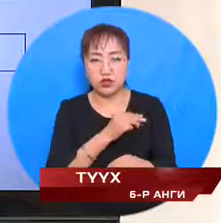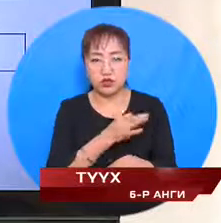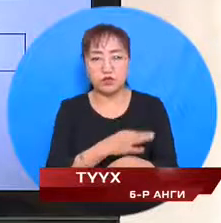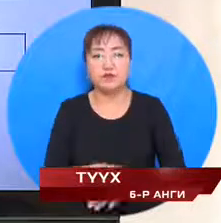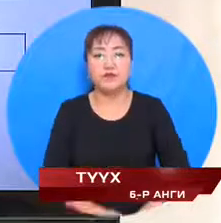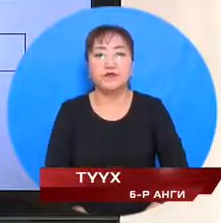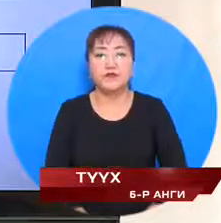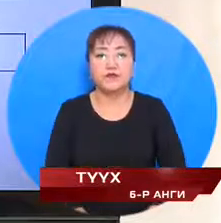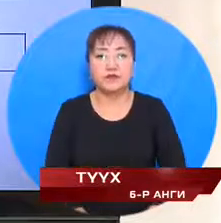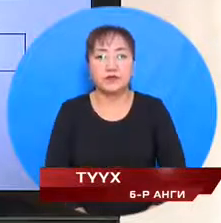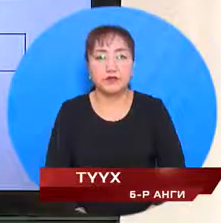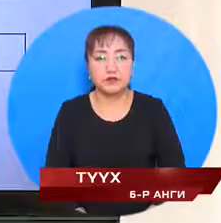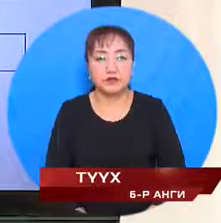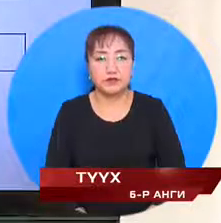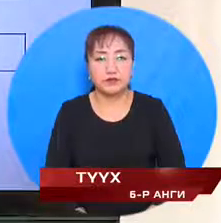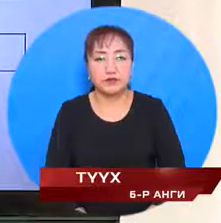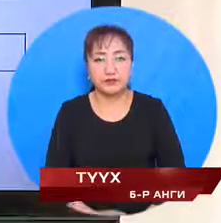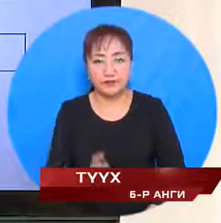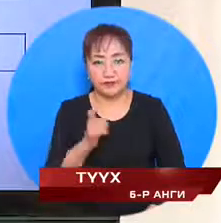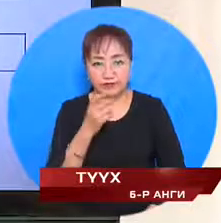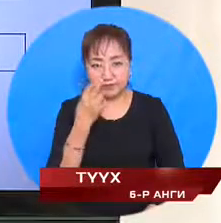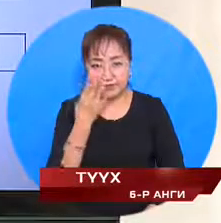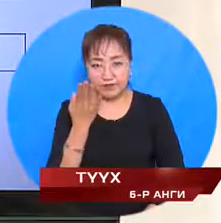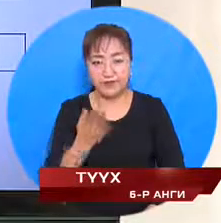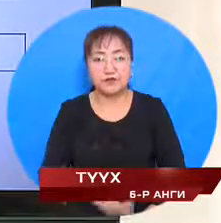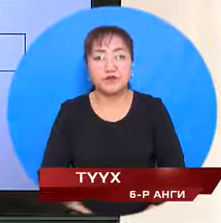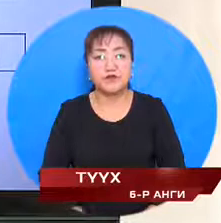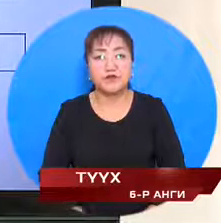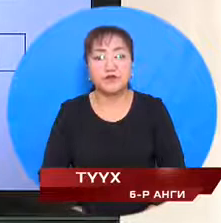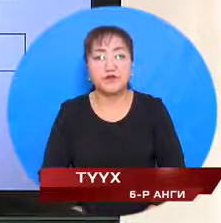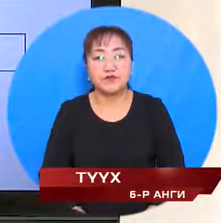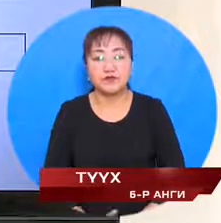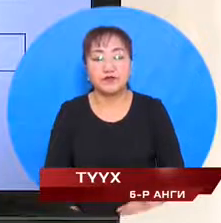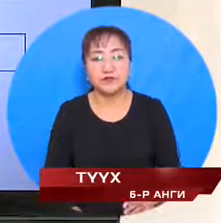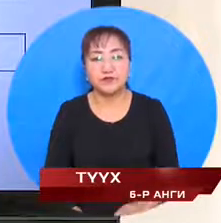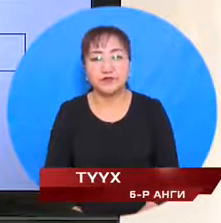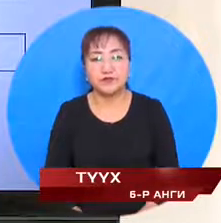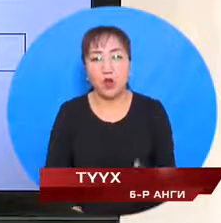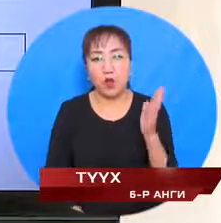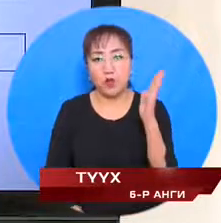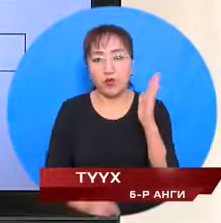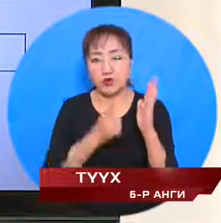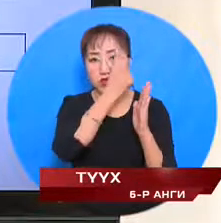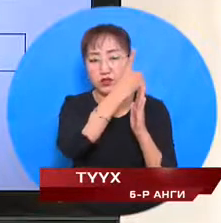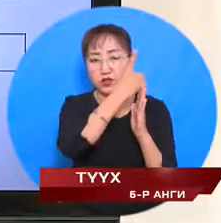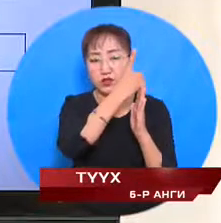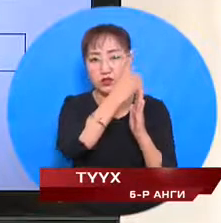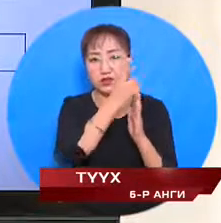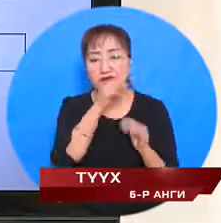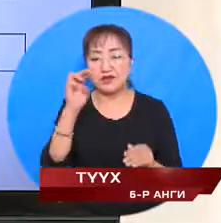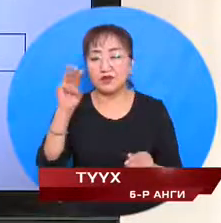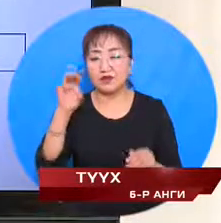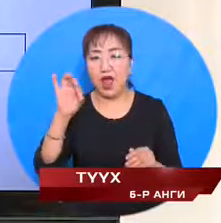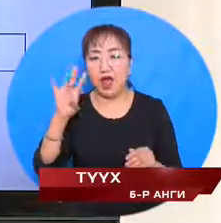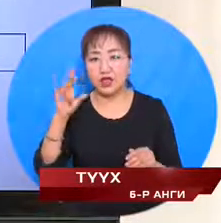За, одоо бүгдээрээ хариултад танилццгаая. Асуулт 1 буюу босоогоор таньшихыг